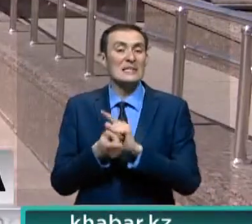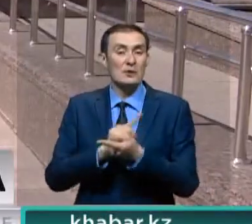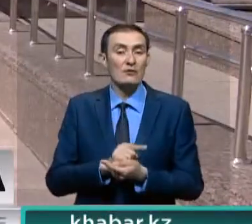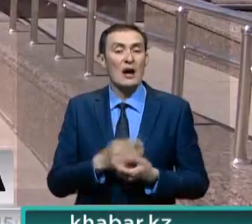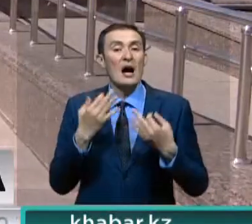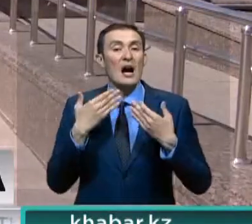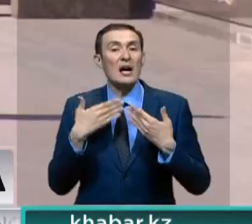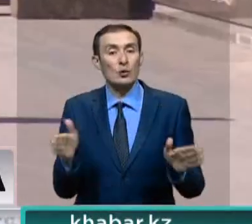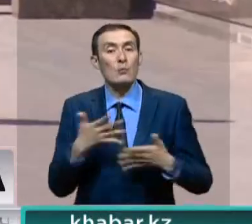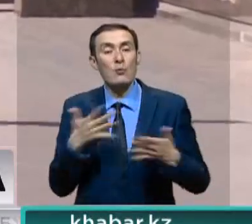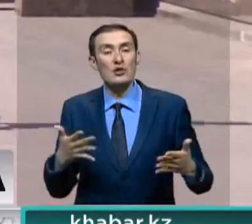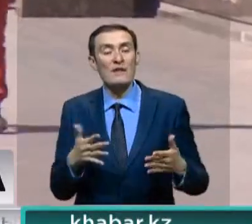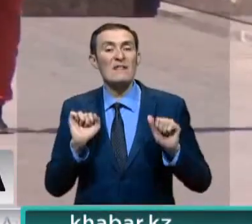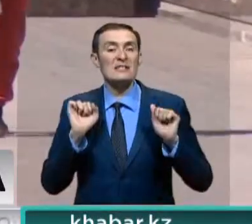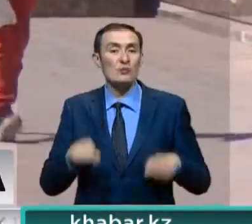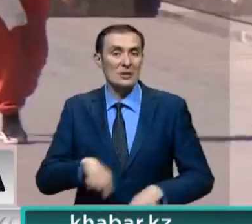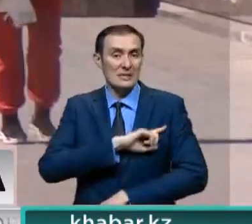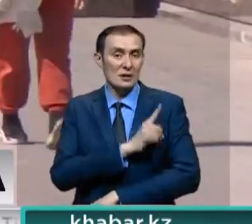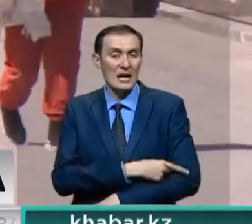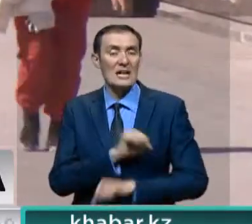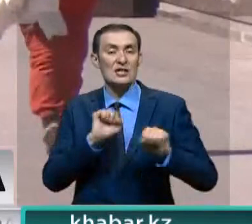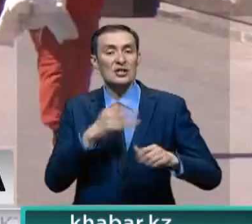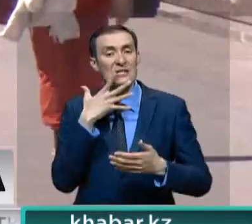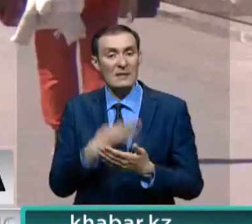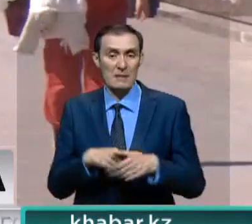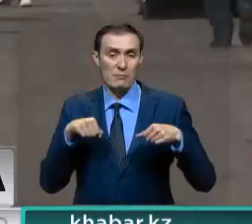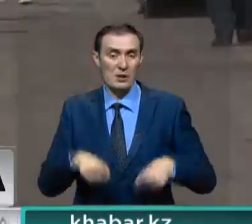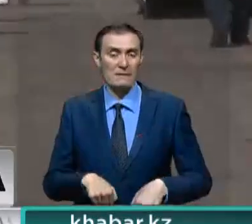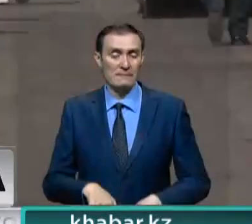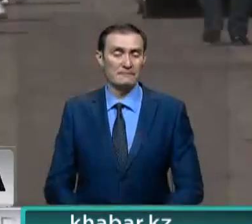откроют гражданам более широкие возможности для защиты своих прав.